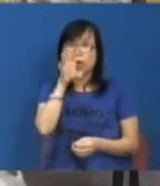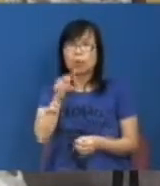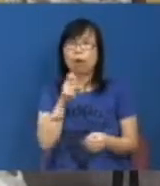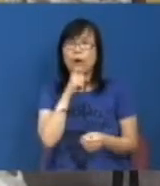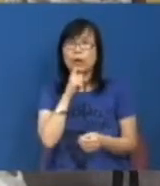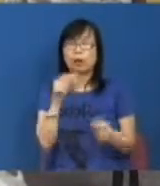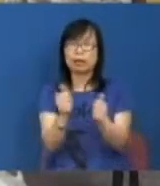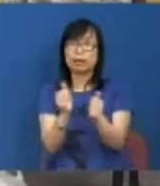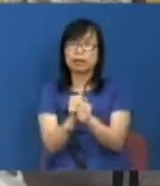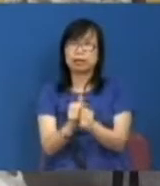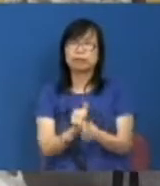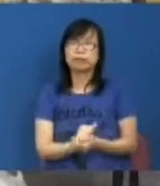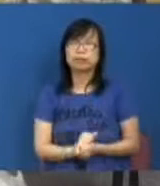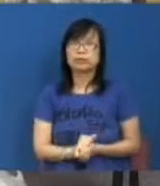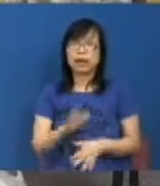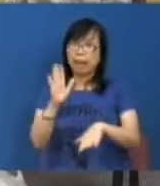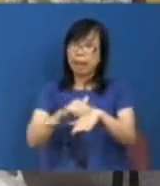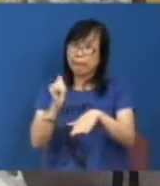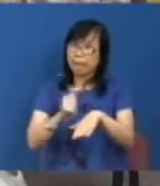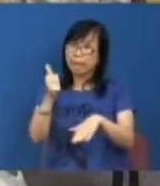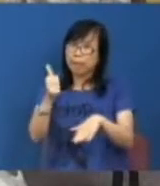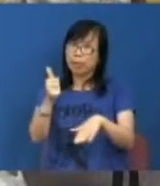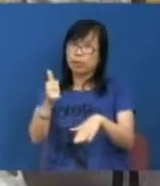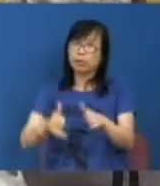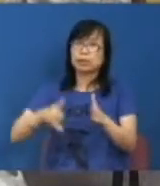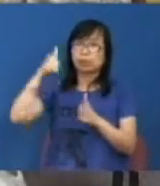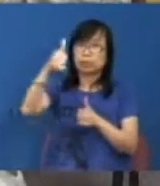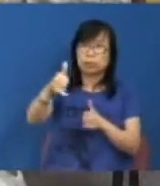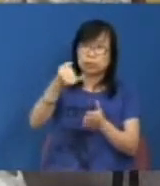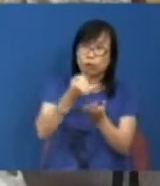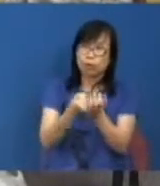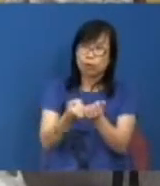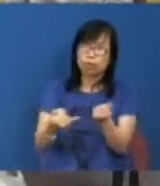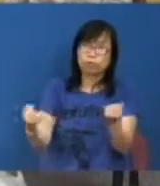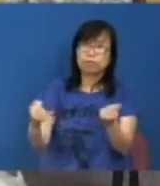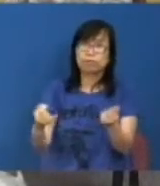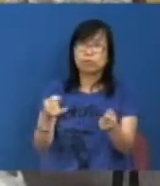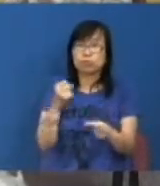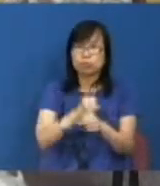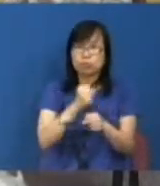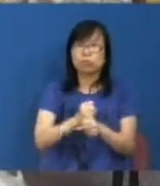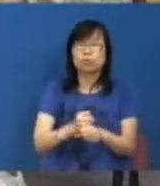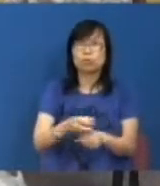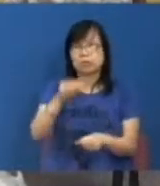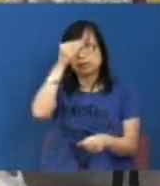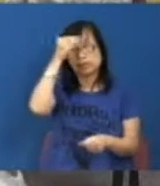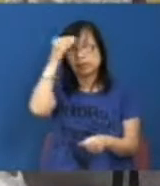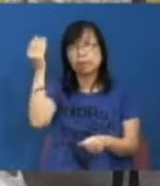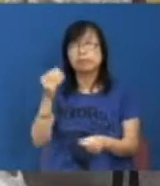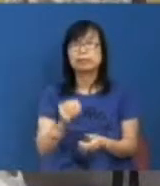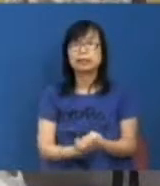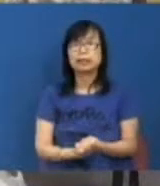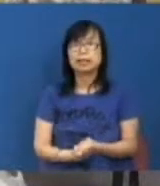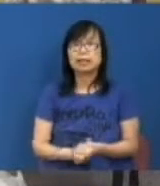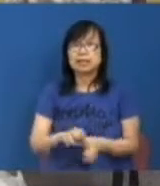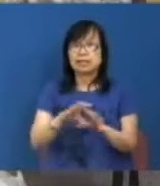友，他都是剛好就是入了婦產科做 houseman，即是出去實習，成